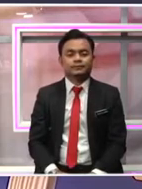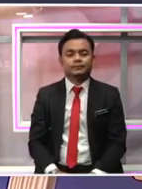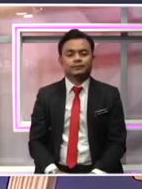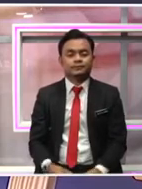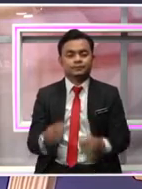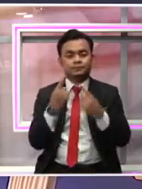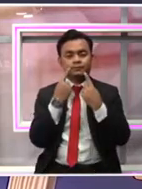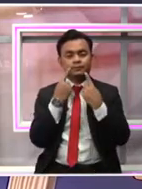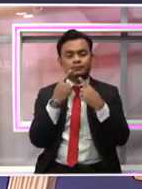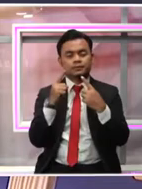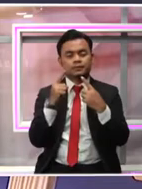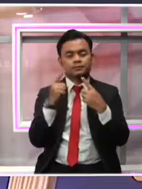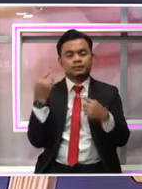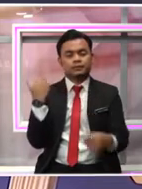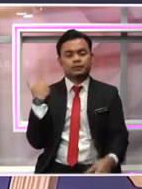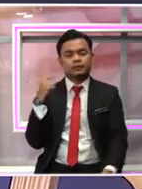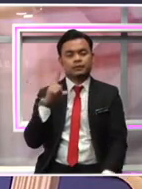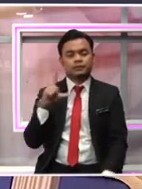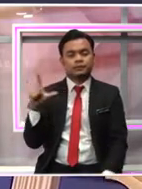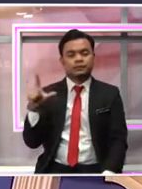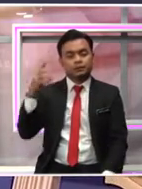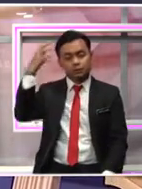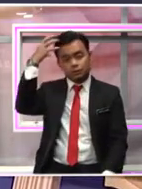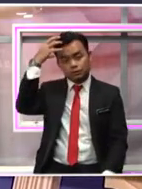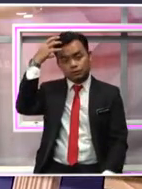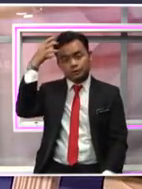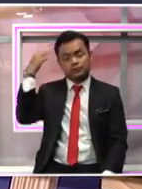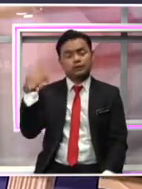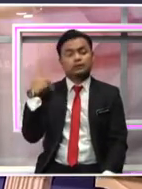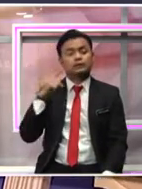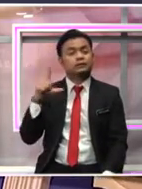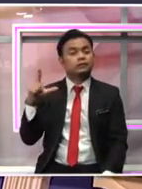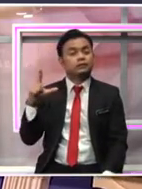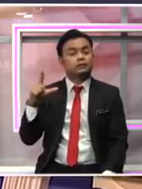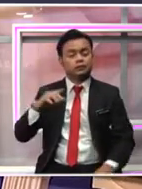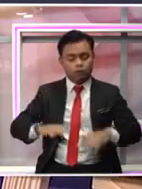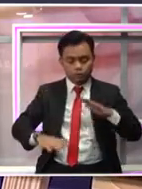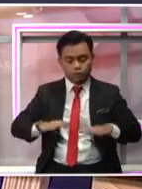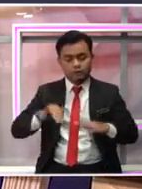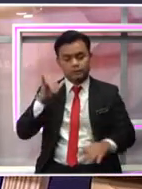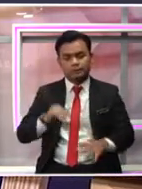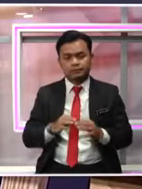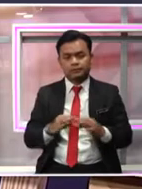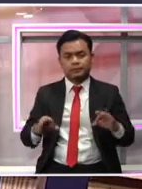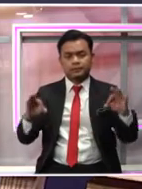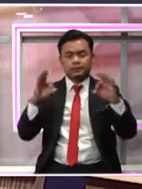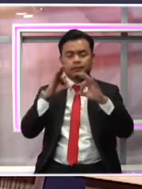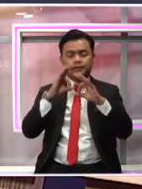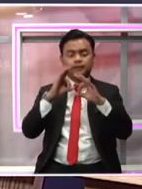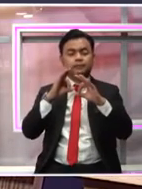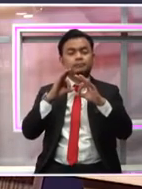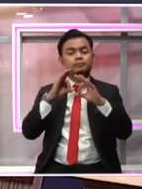ilah Hai otak merupakan organ paling penting dalam badan manusia Aduh saya yakin itu